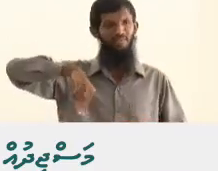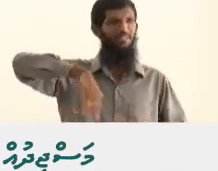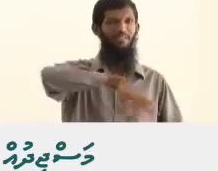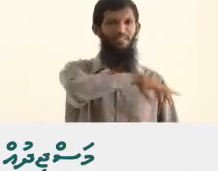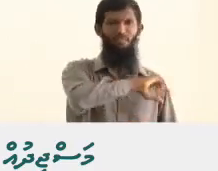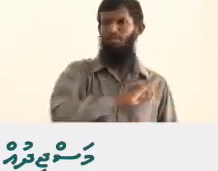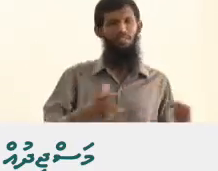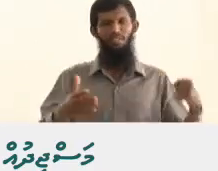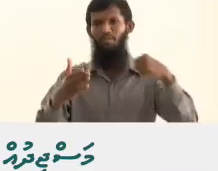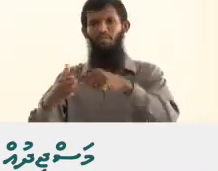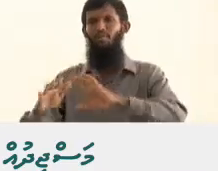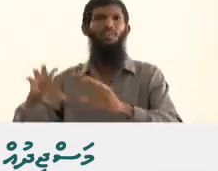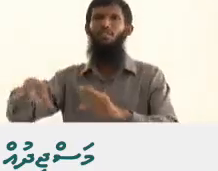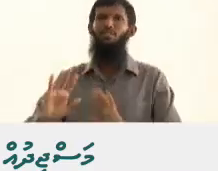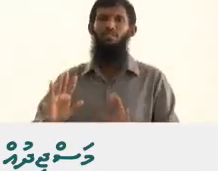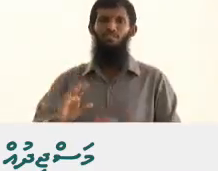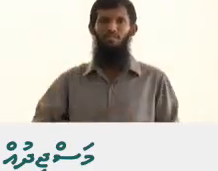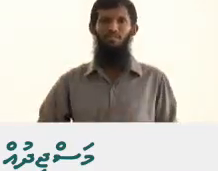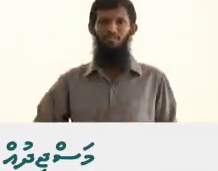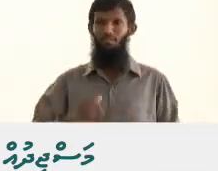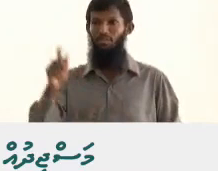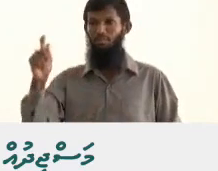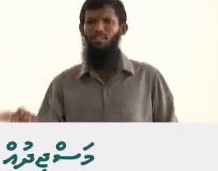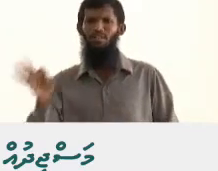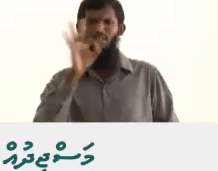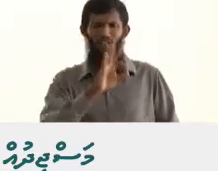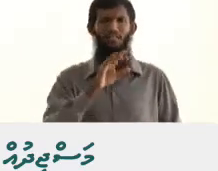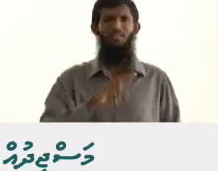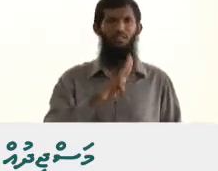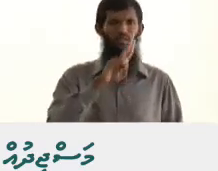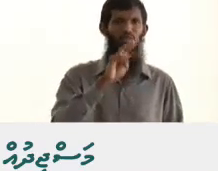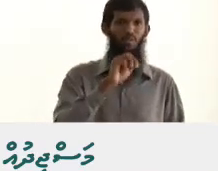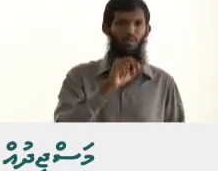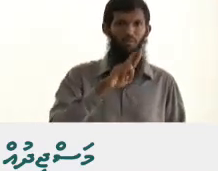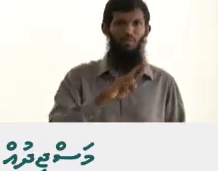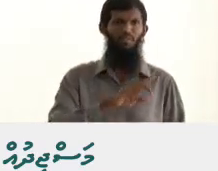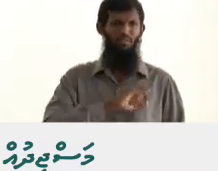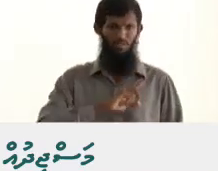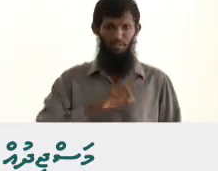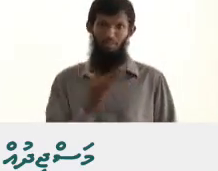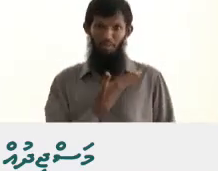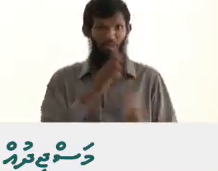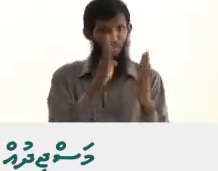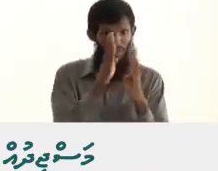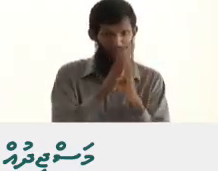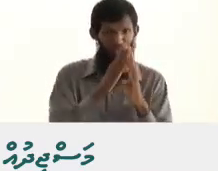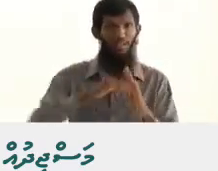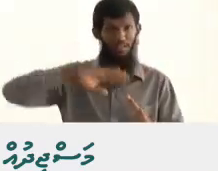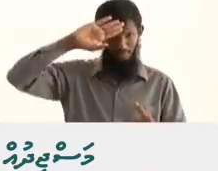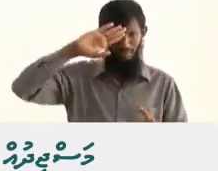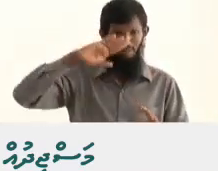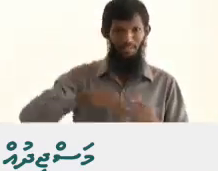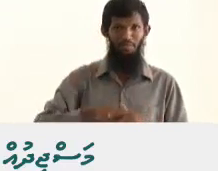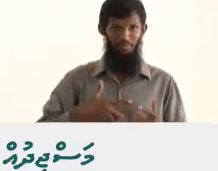nimmevi ehindu abu ubaidat gufanu vidalvi kale gufanu tiya fillavam wada gannavani allahu